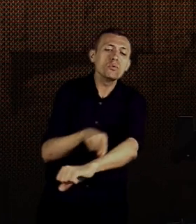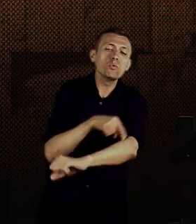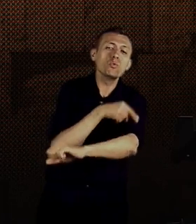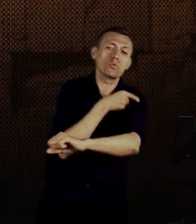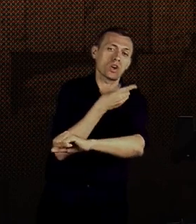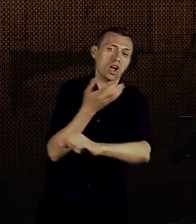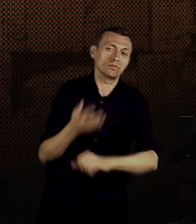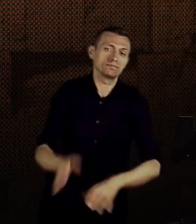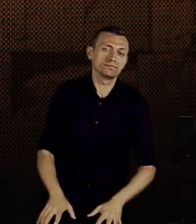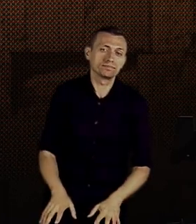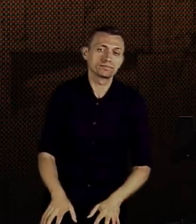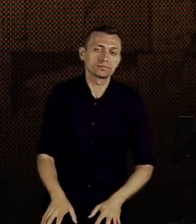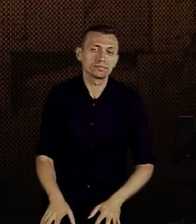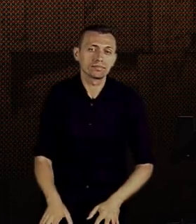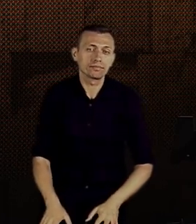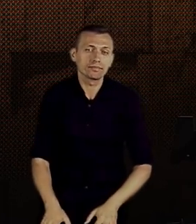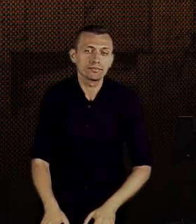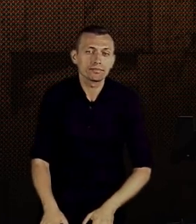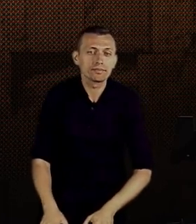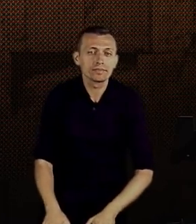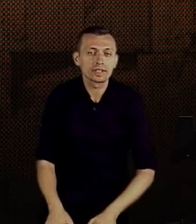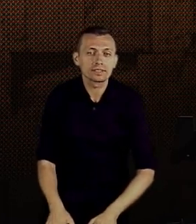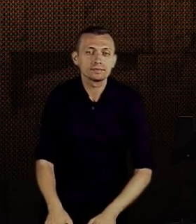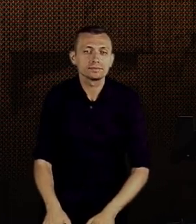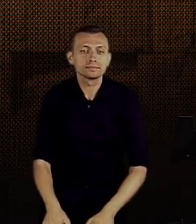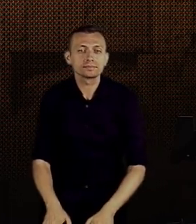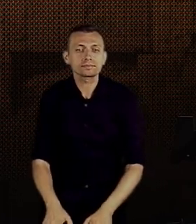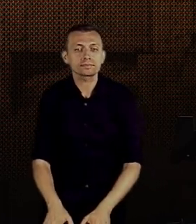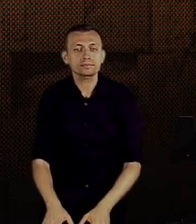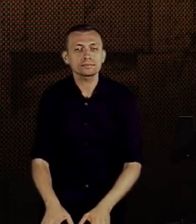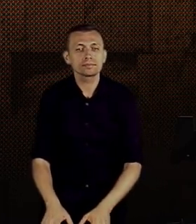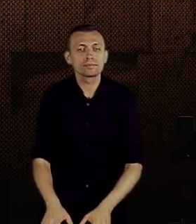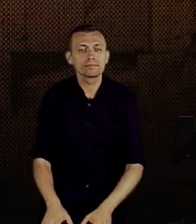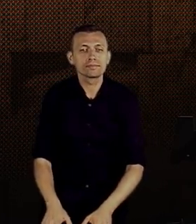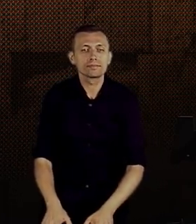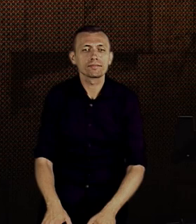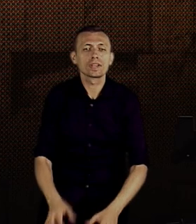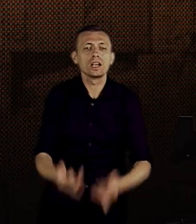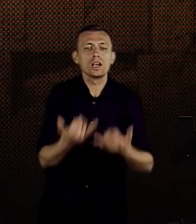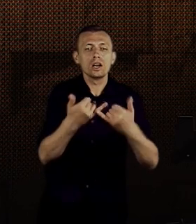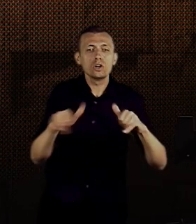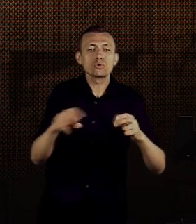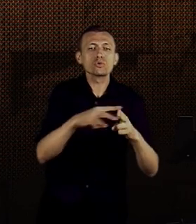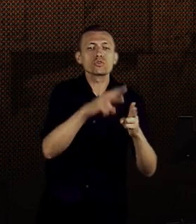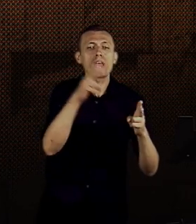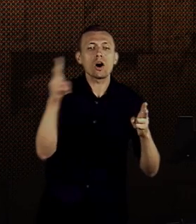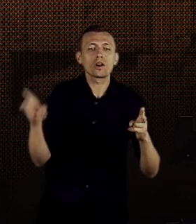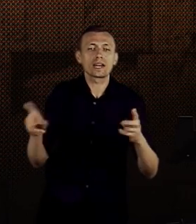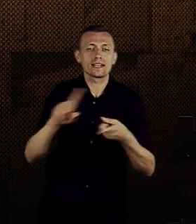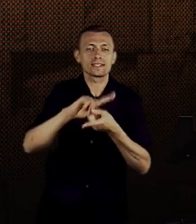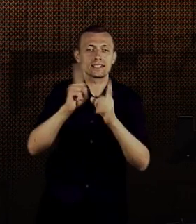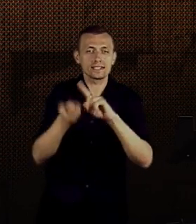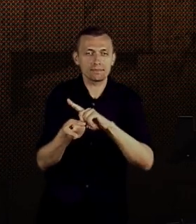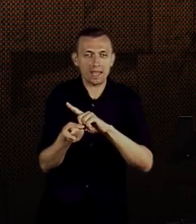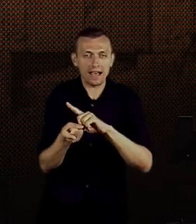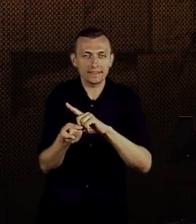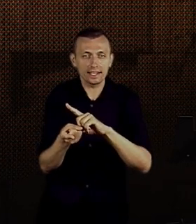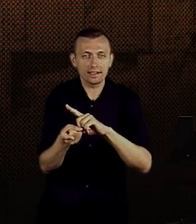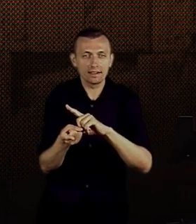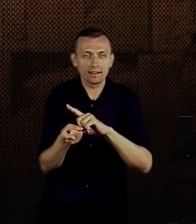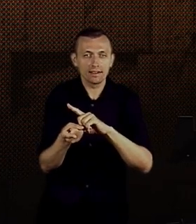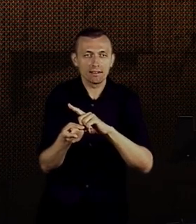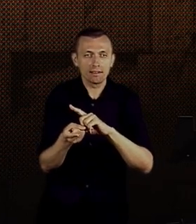zajęła kilka dni, trwa kilka dni, ta, która zajęła miesiące, trwa miesiące, a ta, która zajęła